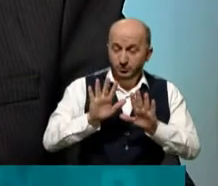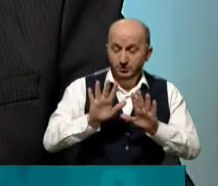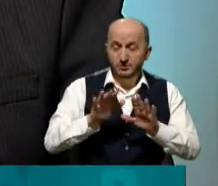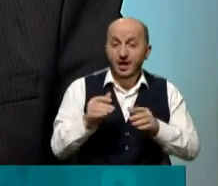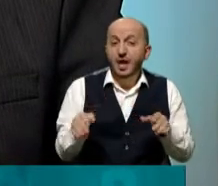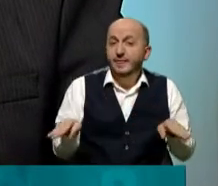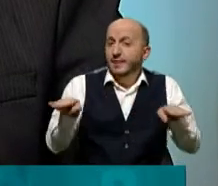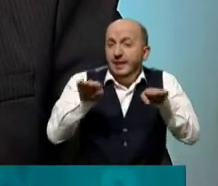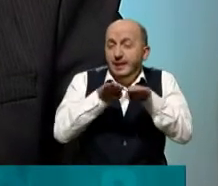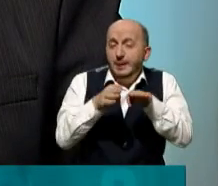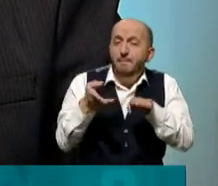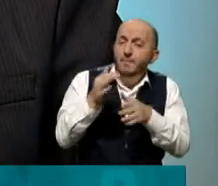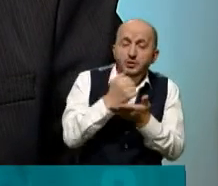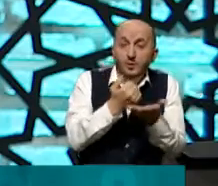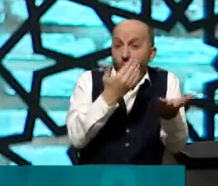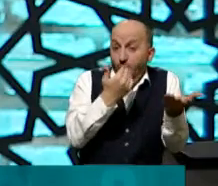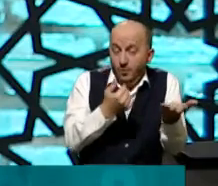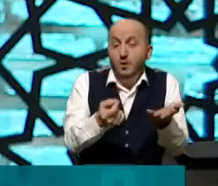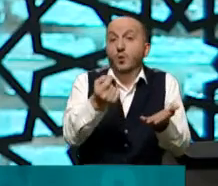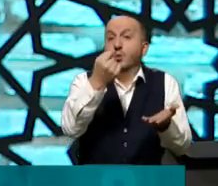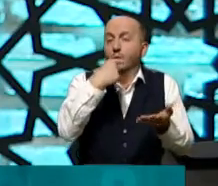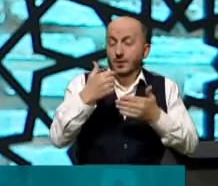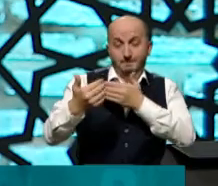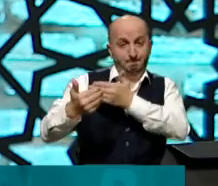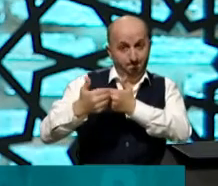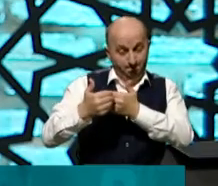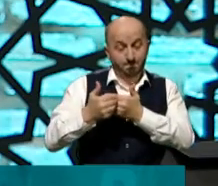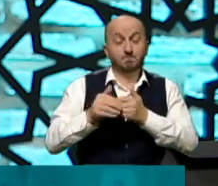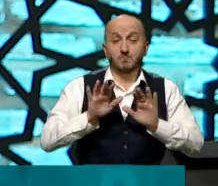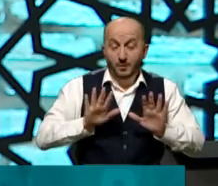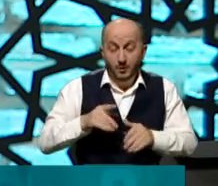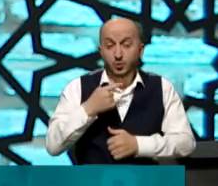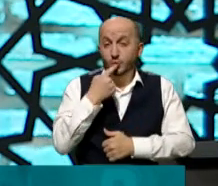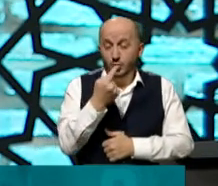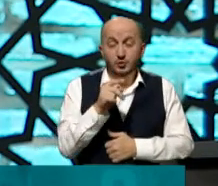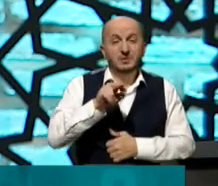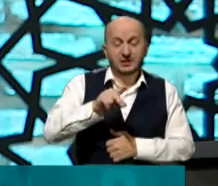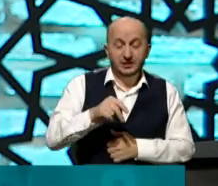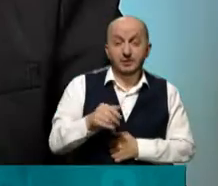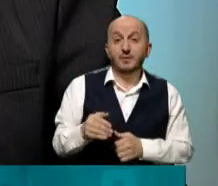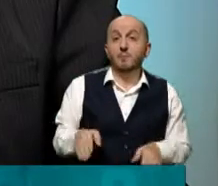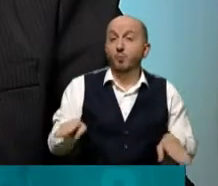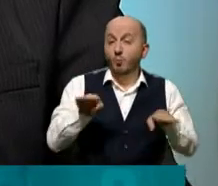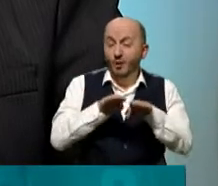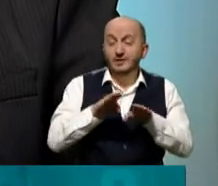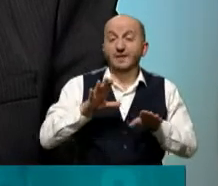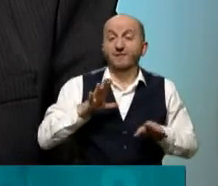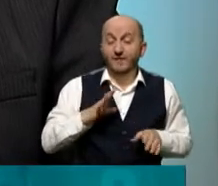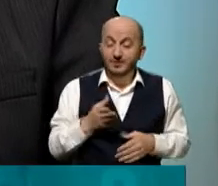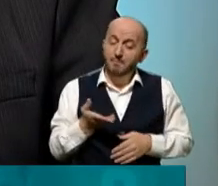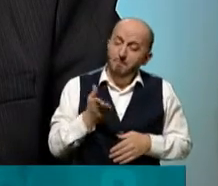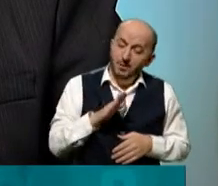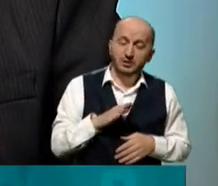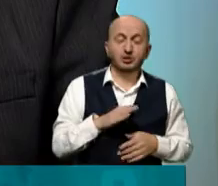yoksa kullanabilir, tedavidir. Ama söylediğimiz gibi muadili varsa onu önce tercih etmesini.